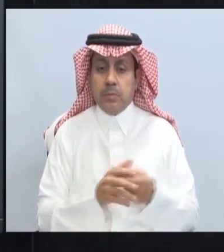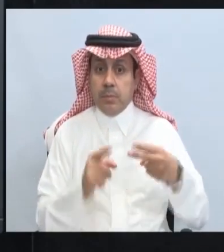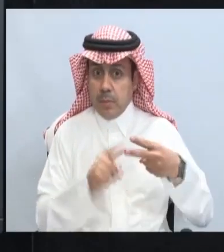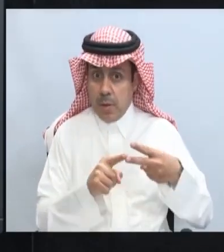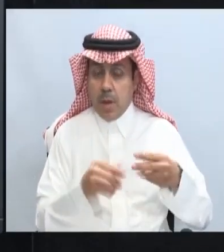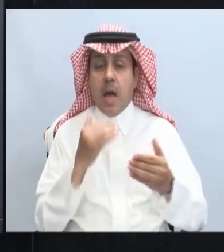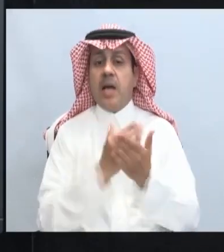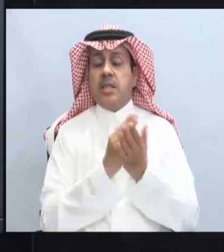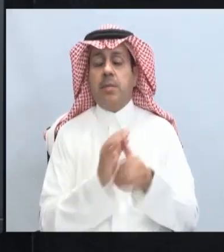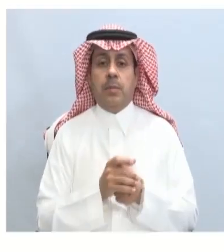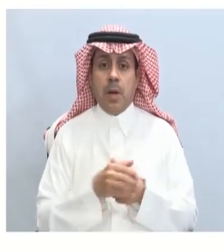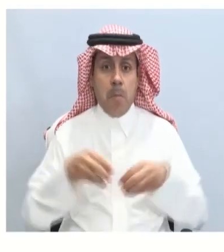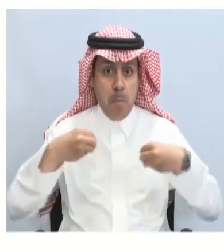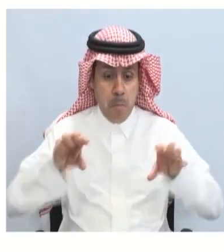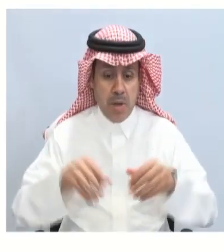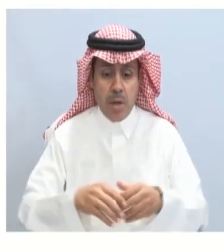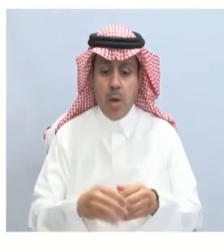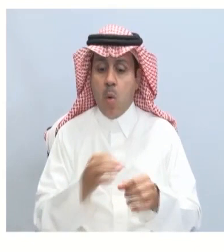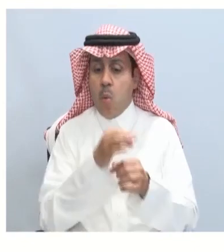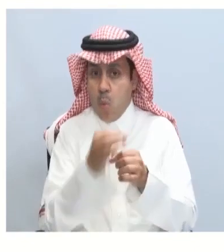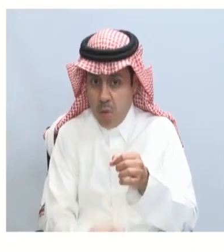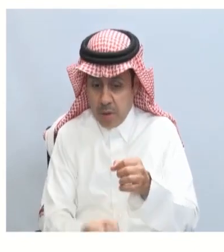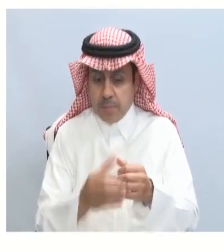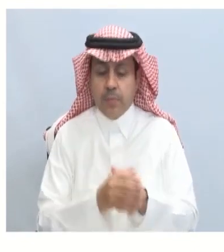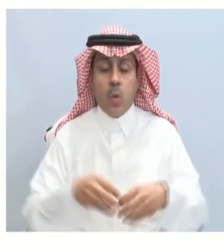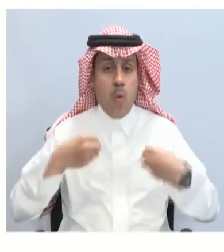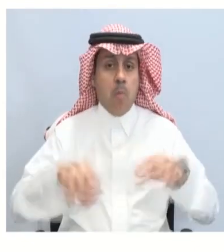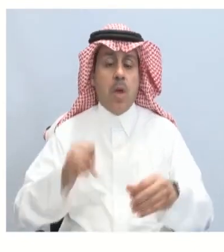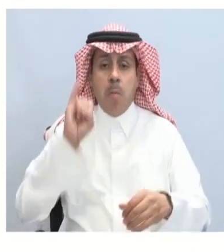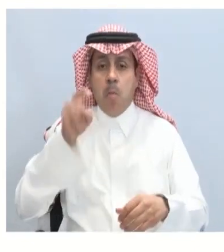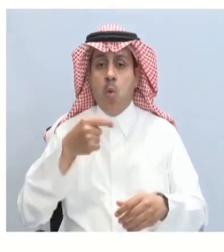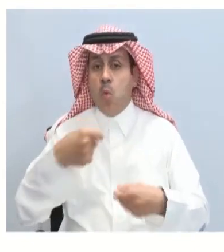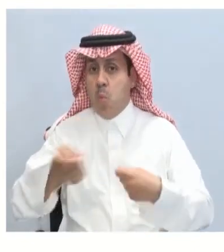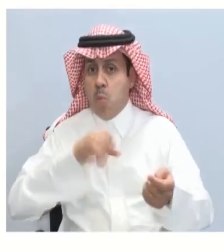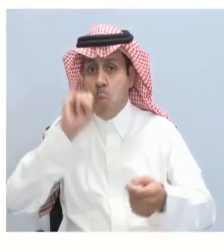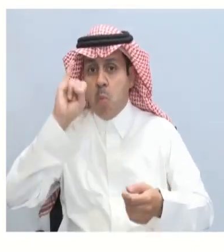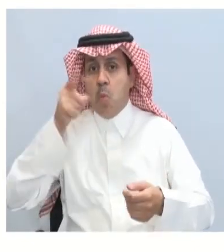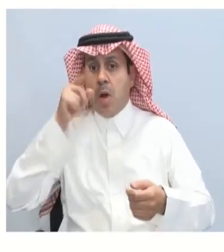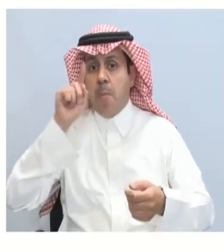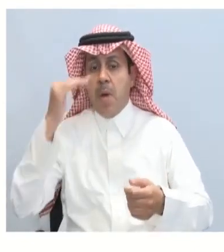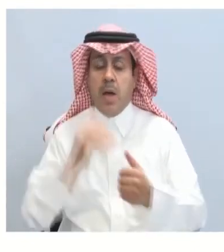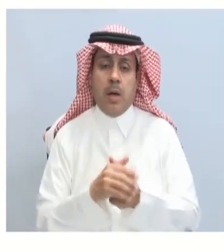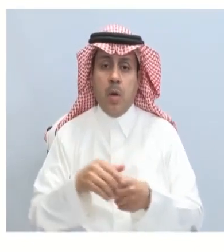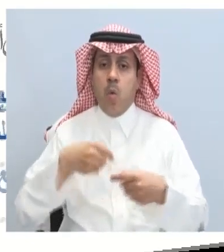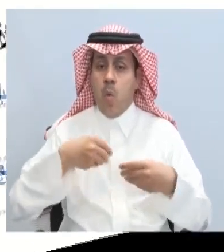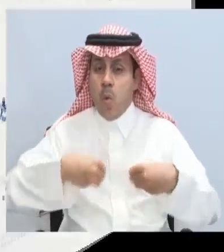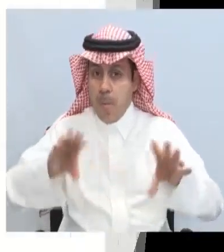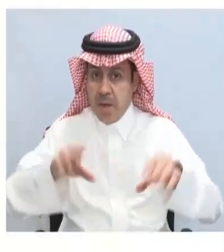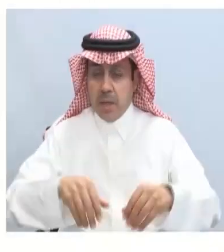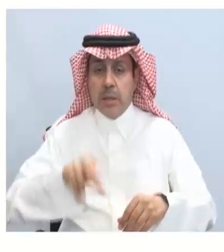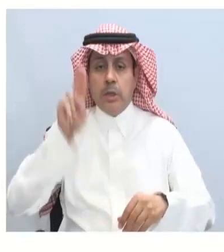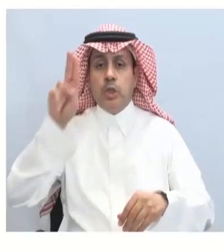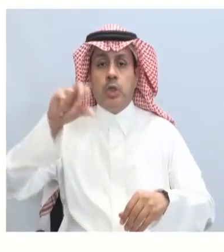اقسامه بيع الوضيعه وبيع المرابحه وبيع التوليه هذه اقسام الثلاثه لبيع